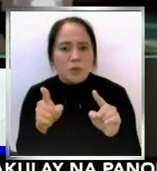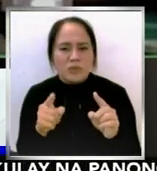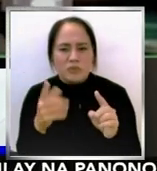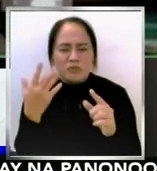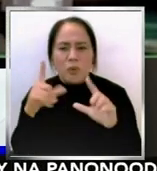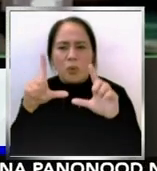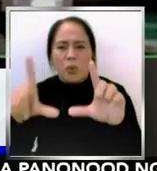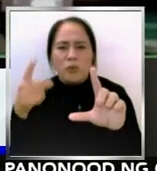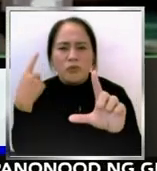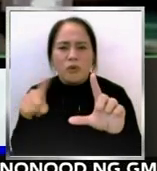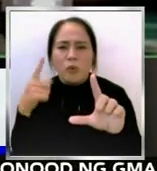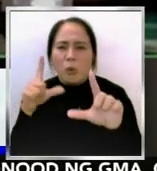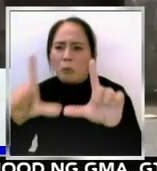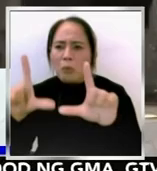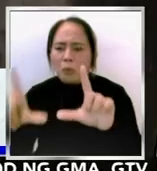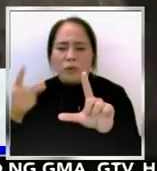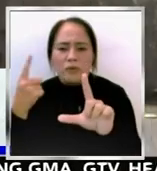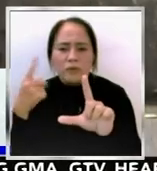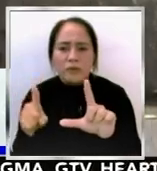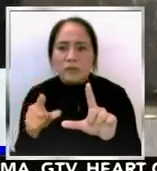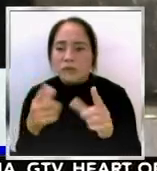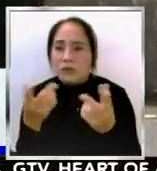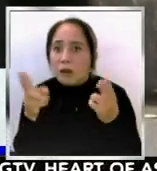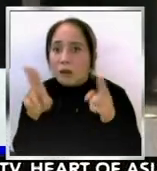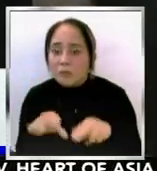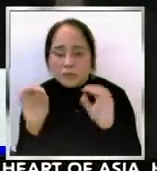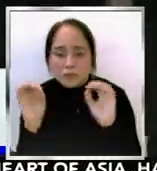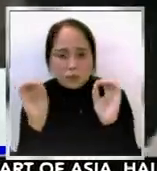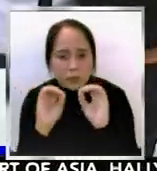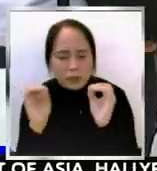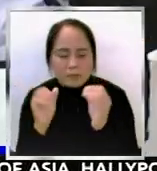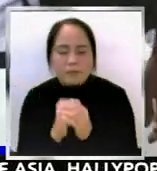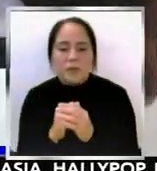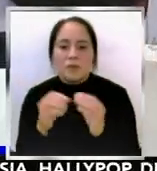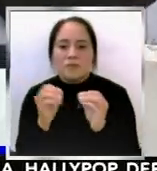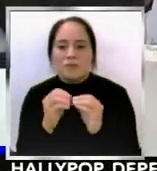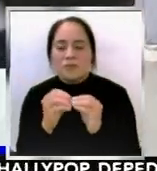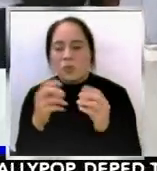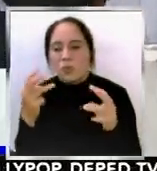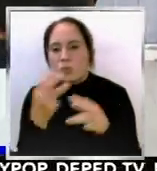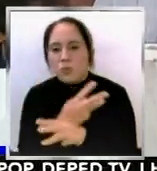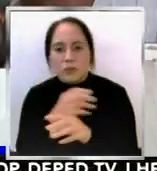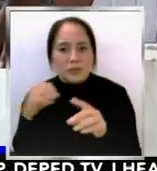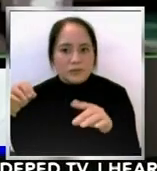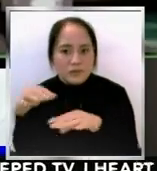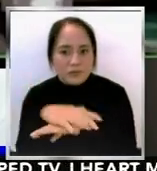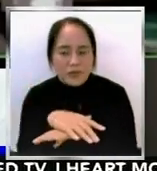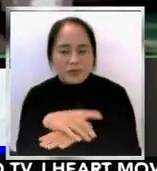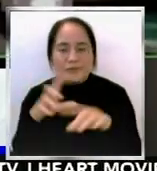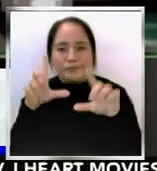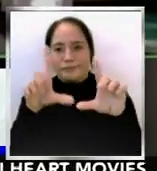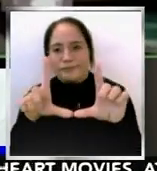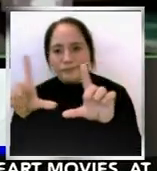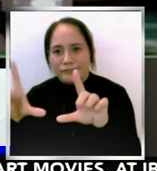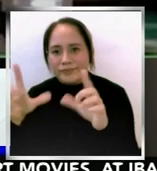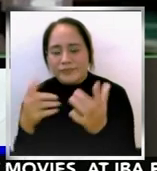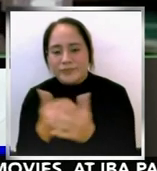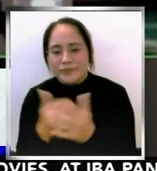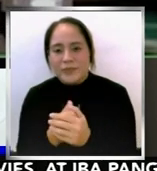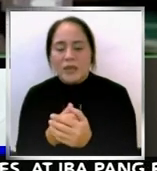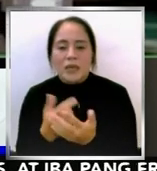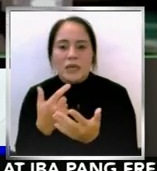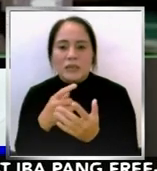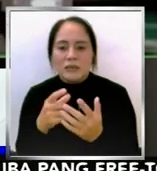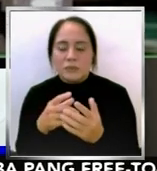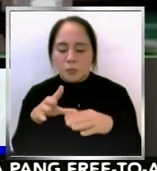people? Wala namang mangyayari. May mas masaklap daw na epekto ang red tagging. Ayaw ka nalang magsalita